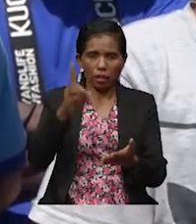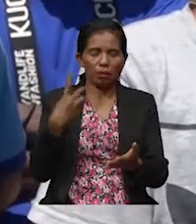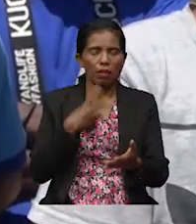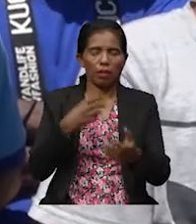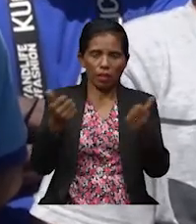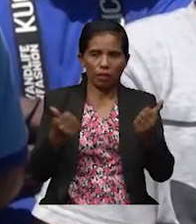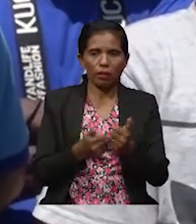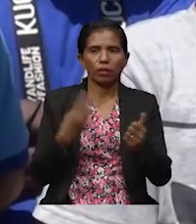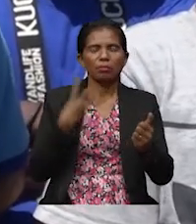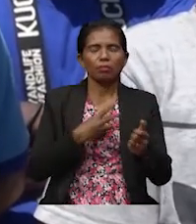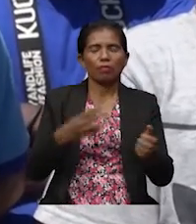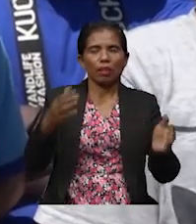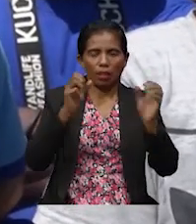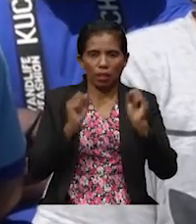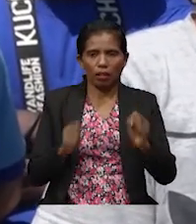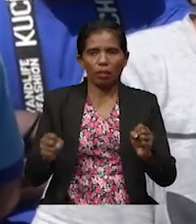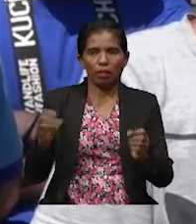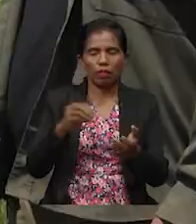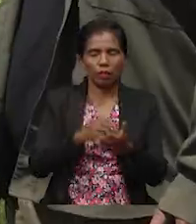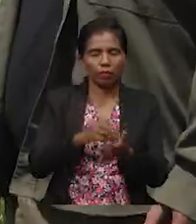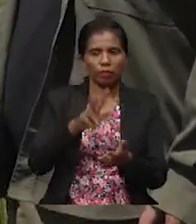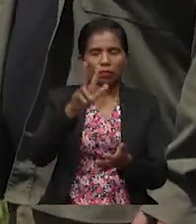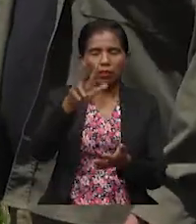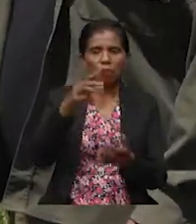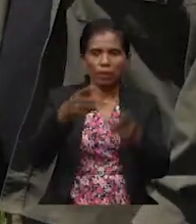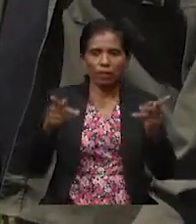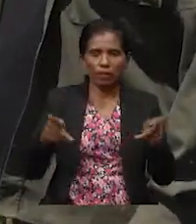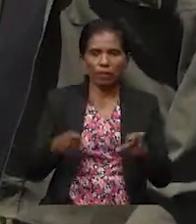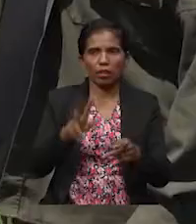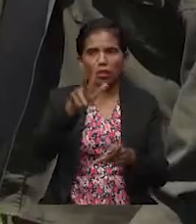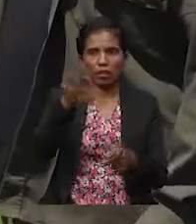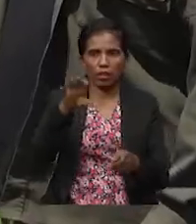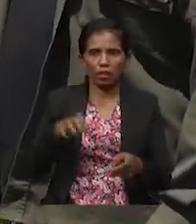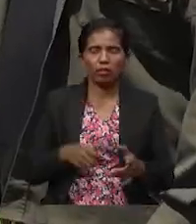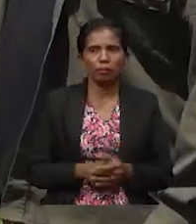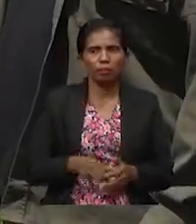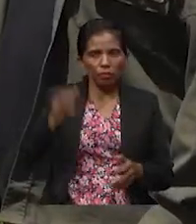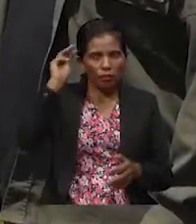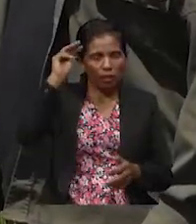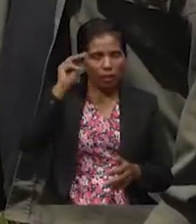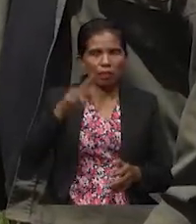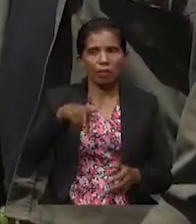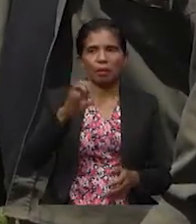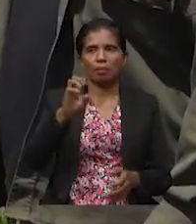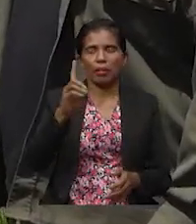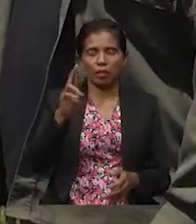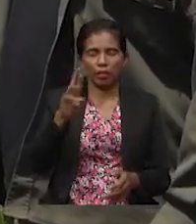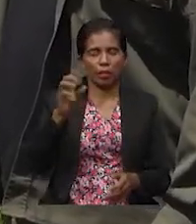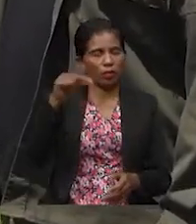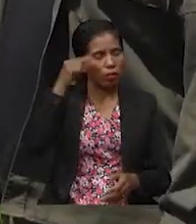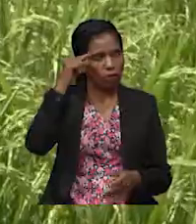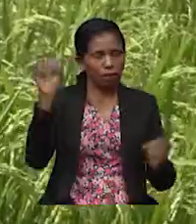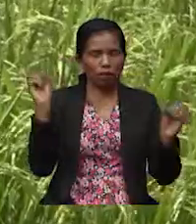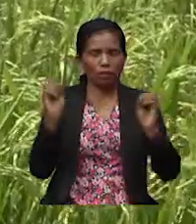atbel cobre hoto amnya natar hektar atus tulu resine ministro agricultura no pesca Pedro dos Reis Ateten, governo lehe kibit kona